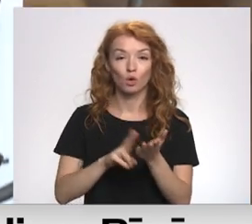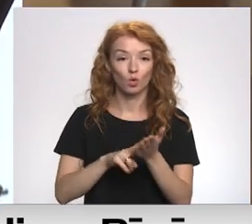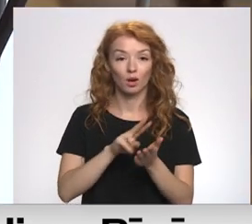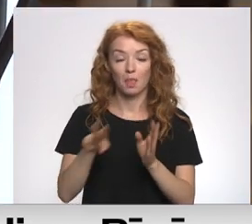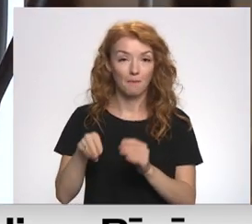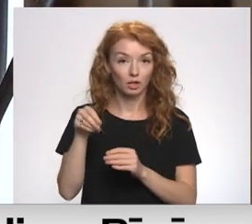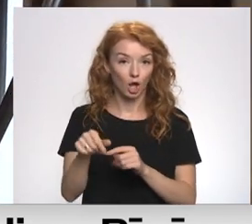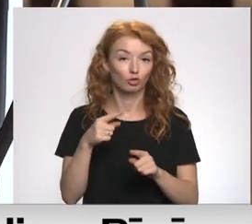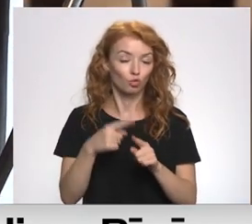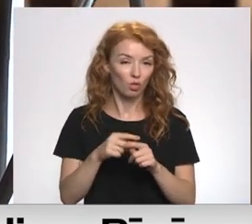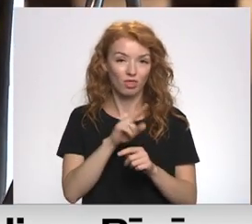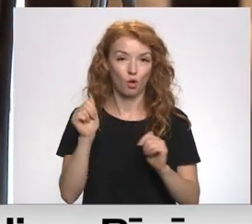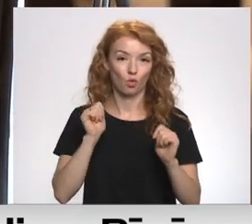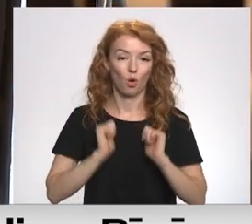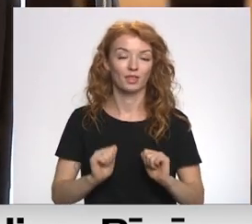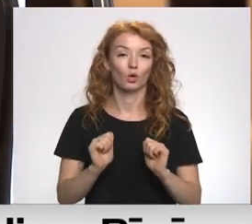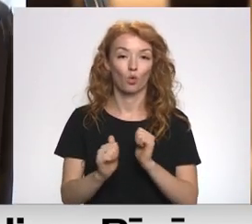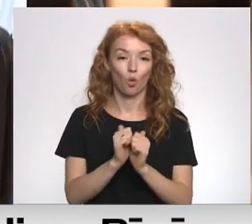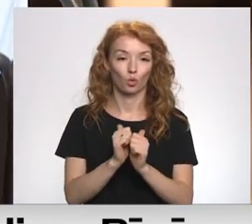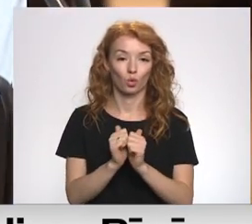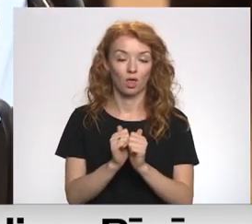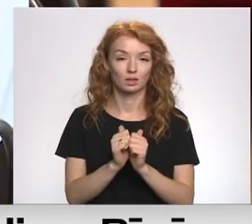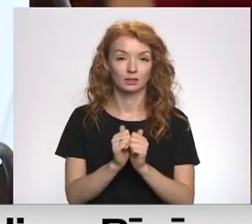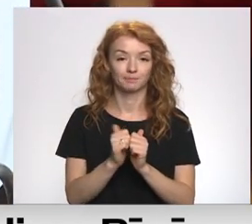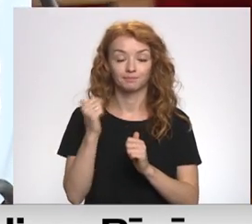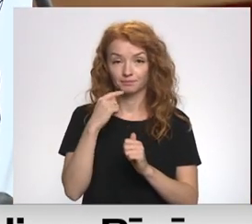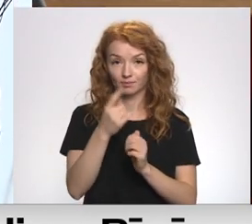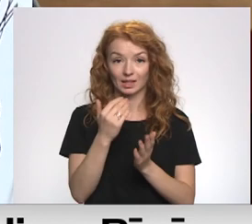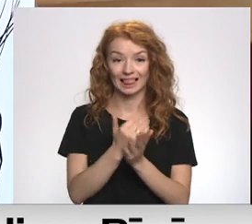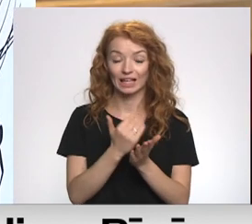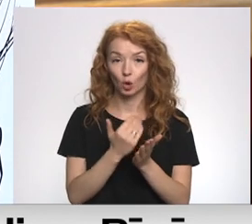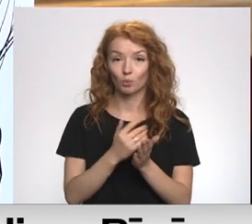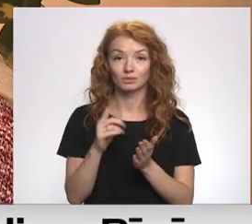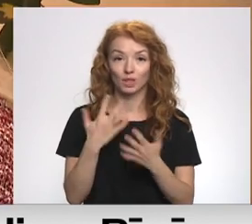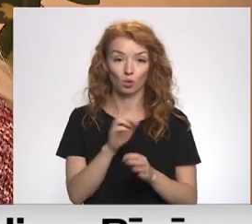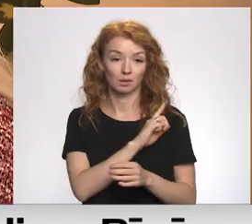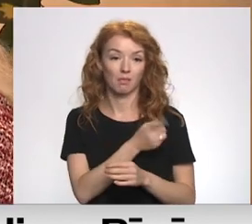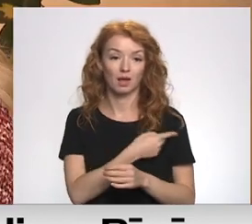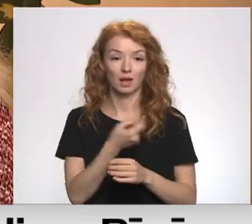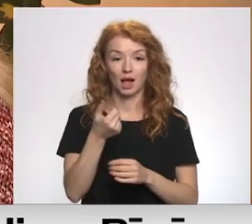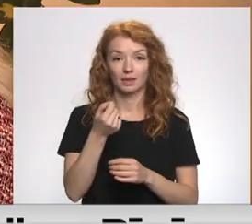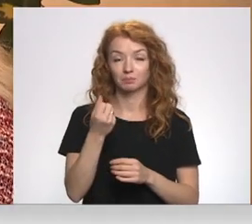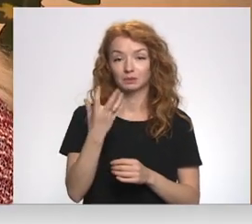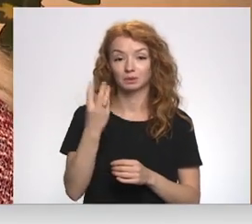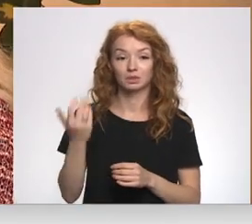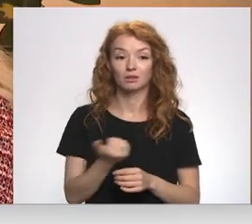un negodīgu konkurenci. Regulējums ir spēkā jau gandrīz 15